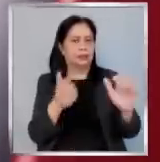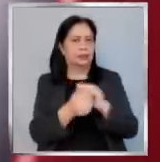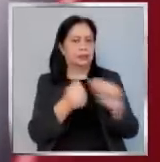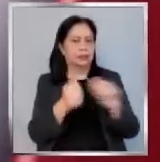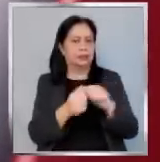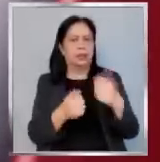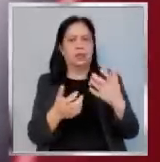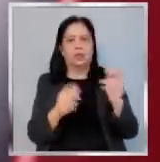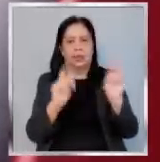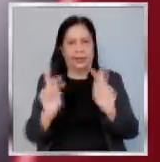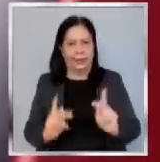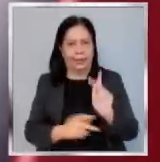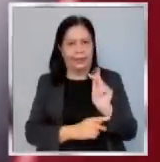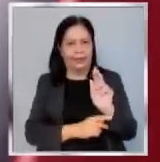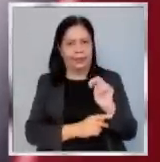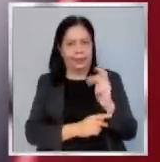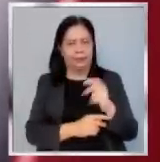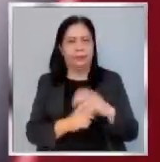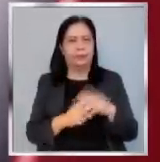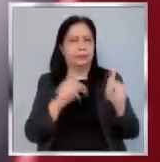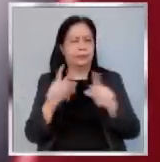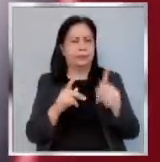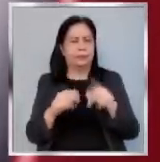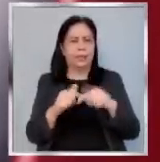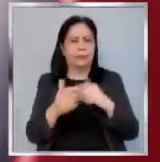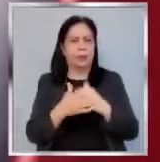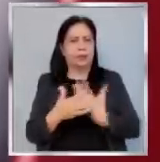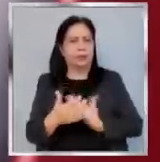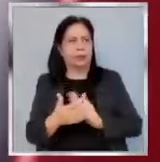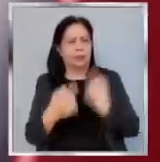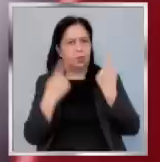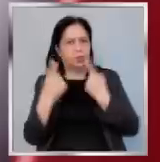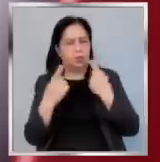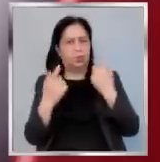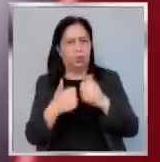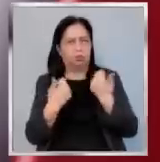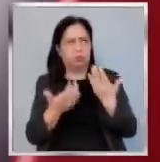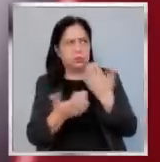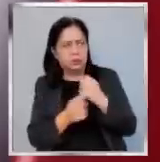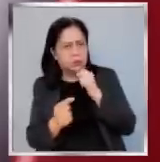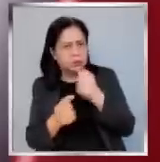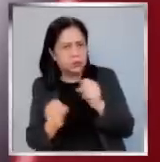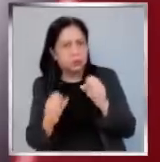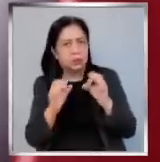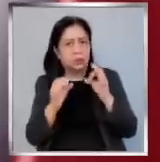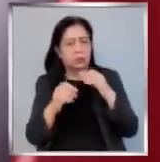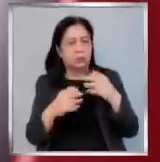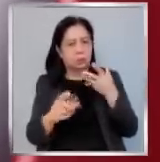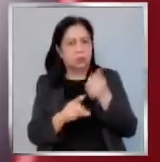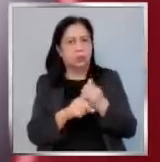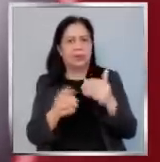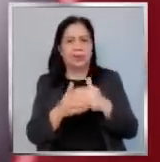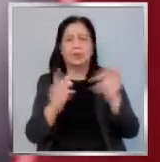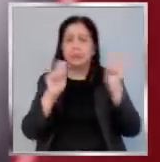Karding. Ang mga residente hindi raw maiwasang mangamba para sa kanilang kaligtasan, lalo na pag may tumama ulit na bagyo.